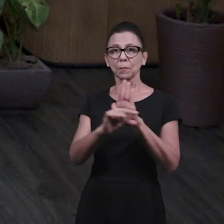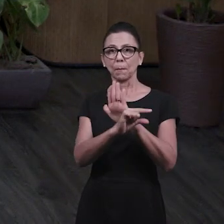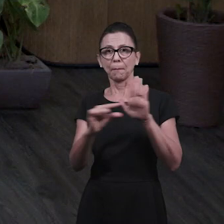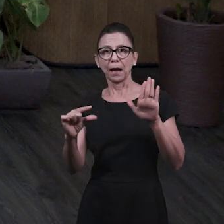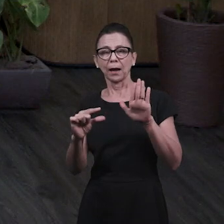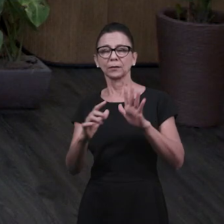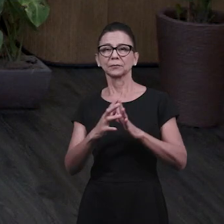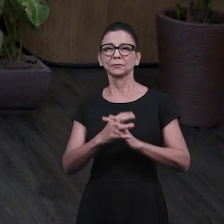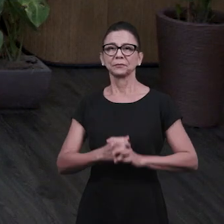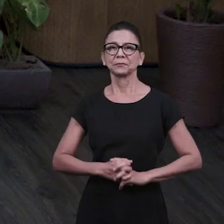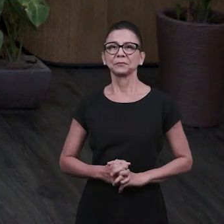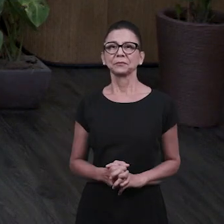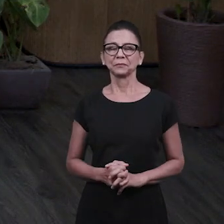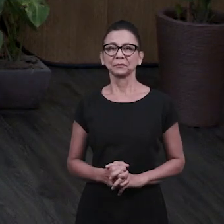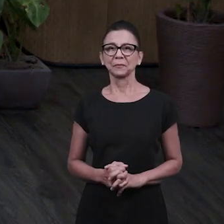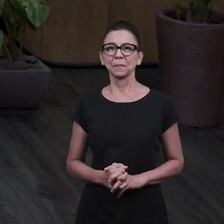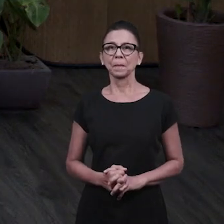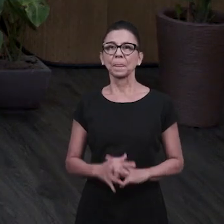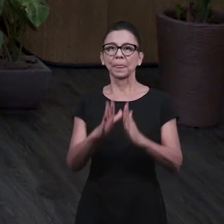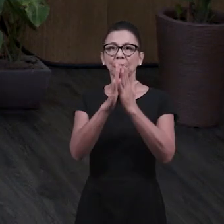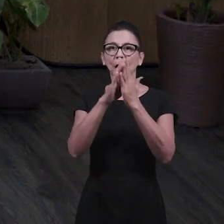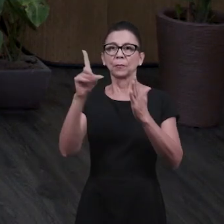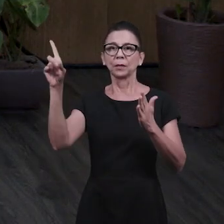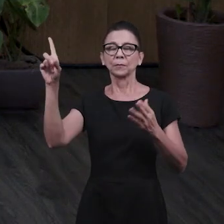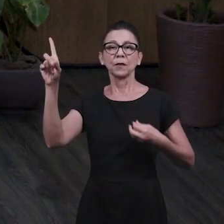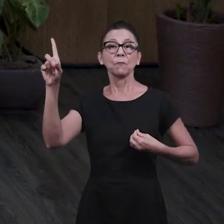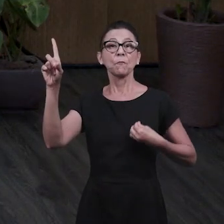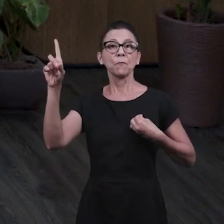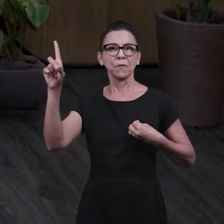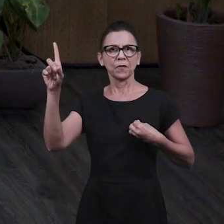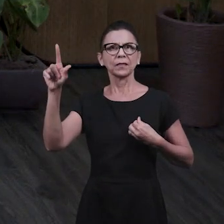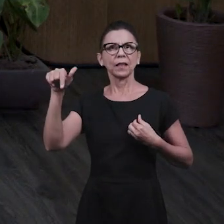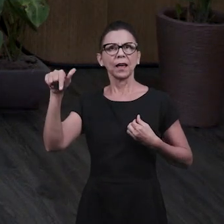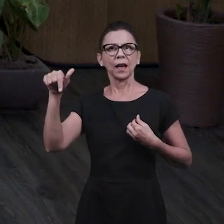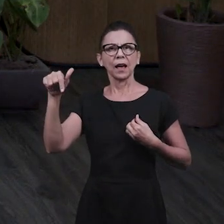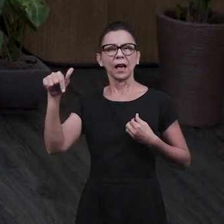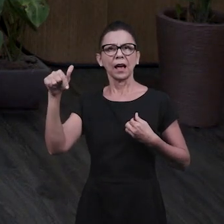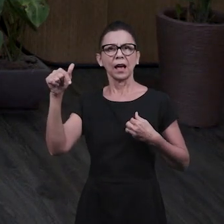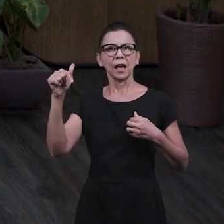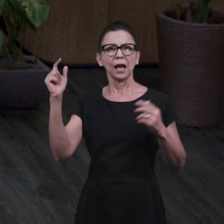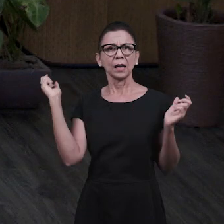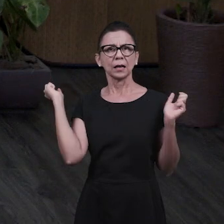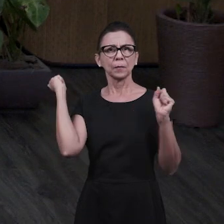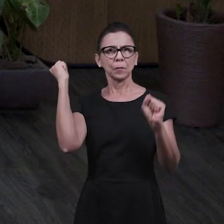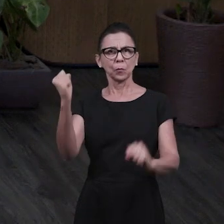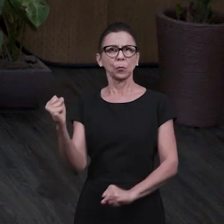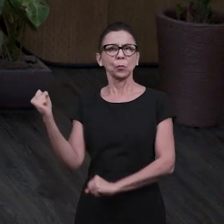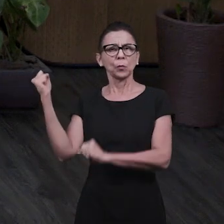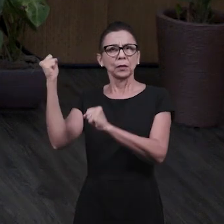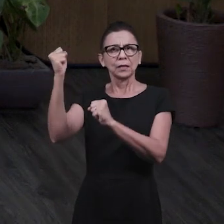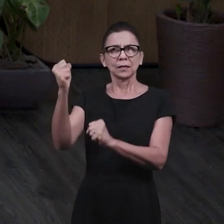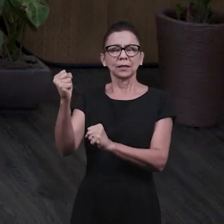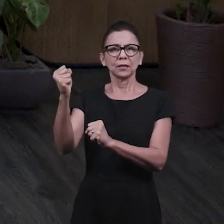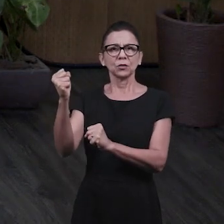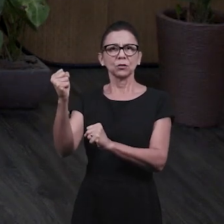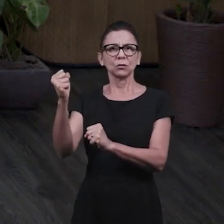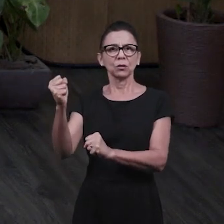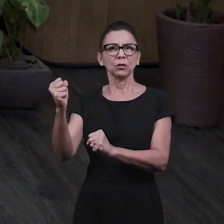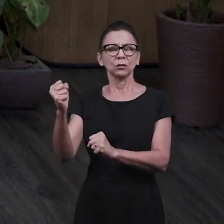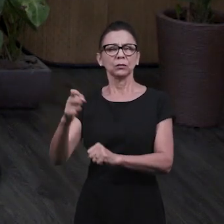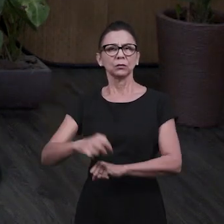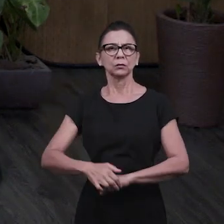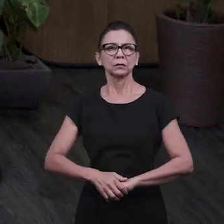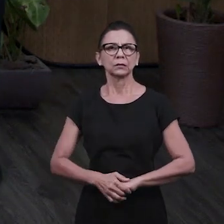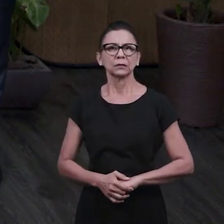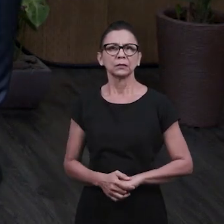avec une mise en évidence pour ce texte. La parole de Dieu est vivante et efficace. Ce n'est pas seulement la lettre, non, c'est la